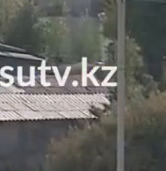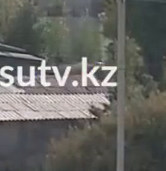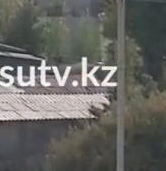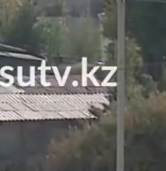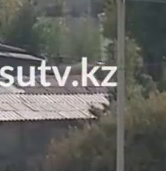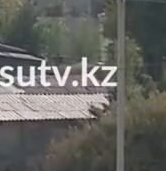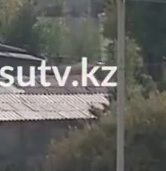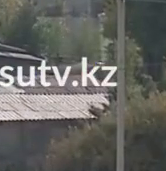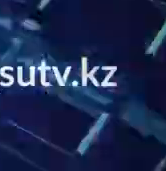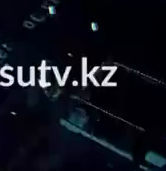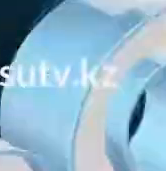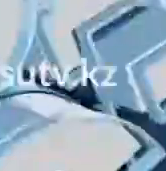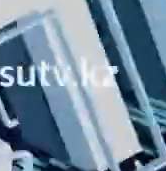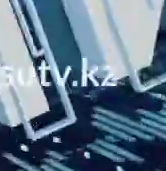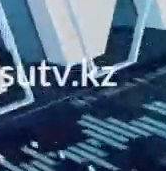ЖИЦУ.